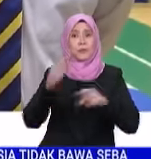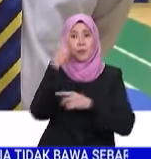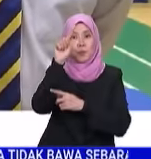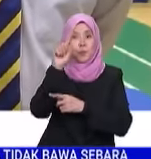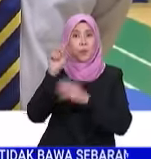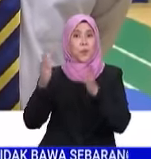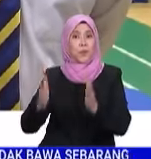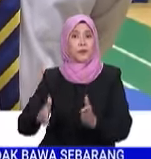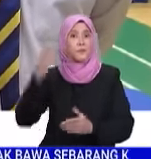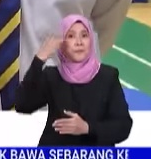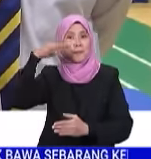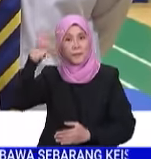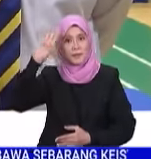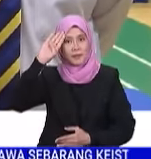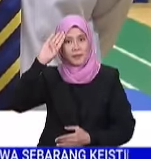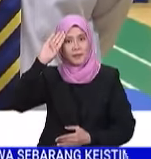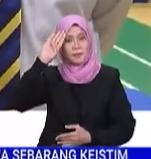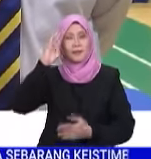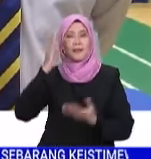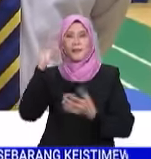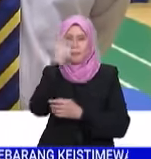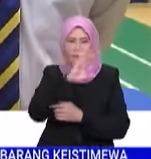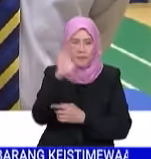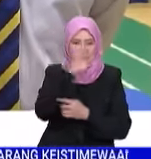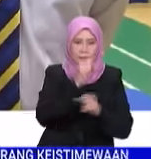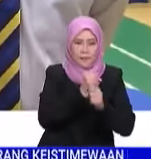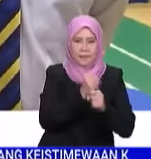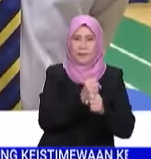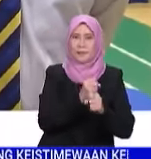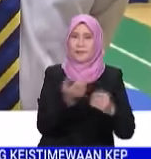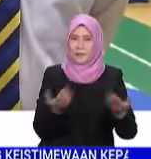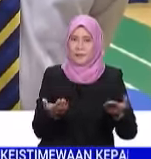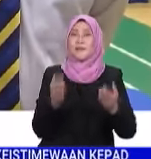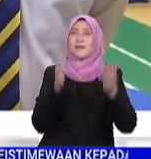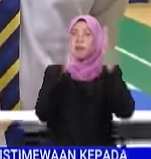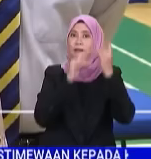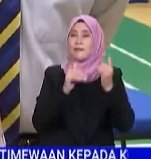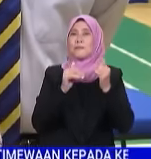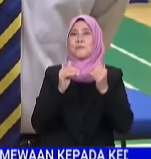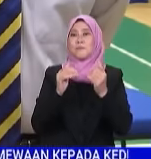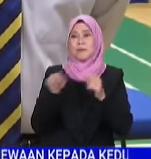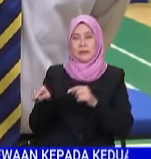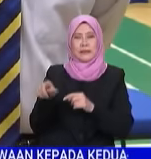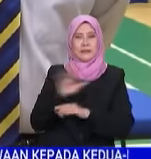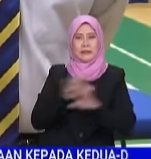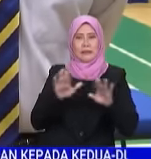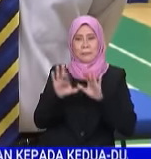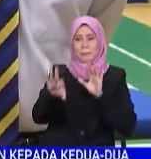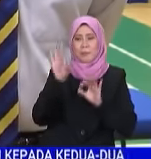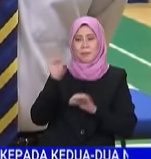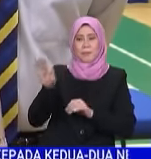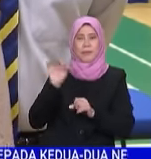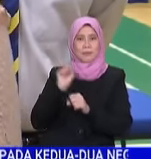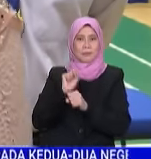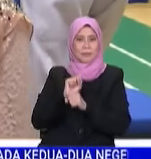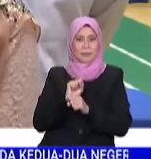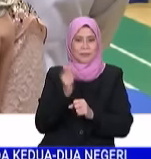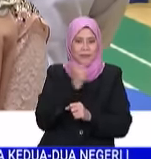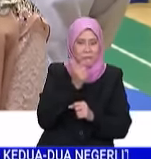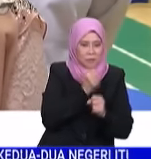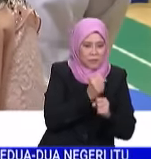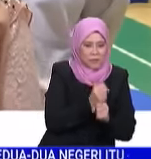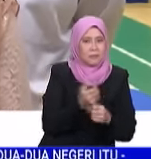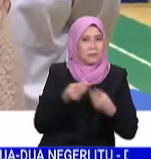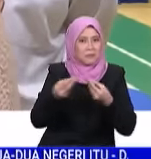Perlis yang mahu mencari pekerjaan dan kita harapkanlah belia-belia kita janganlah terlalu memilih pekerjaan inilah peluang